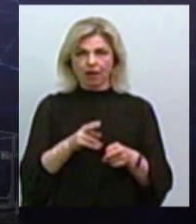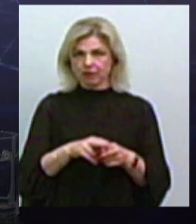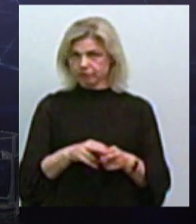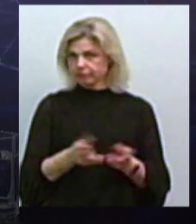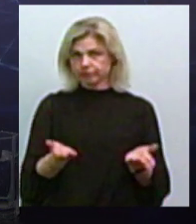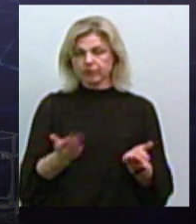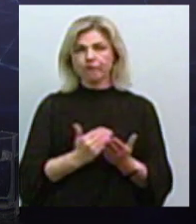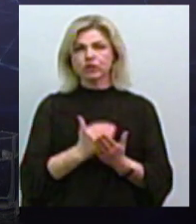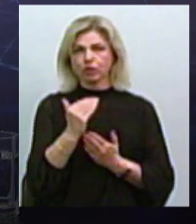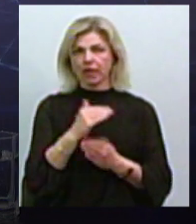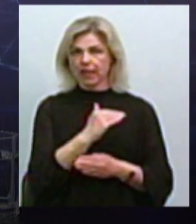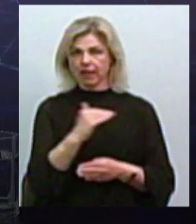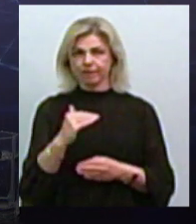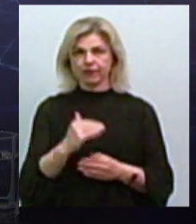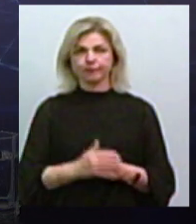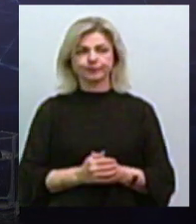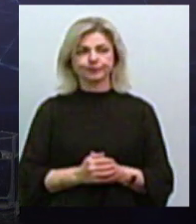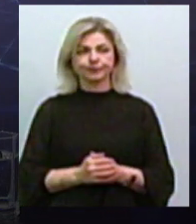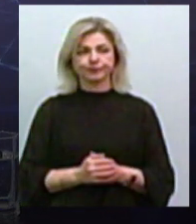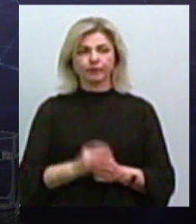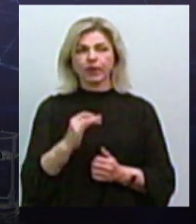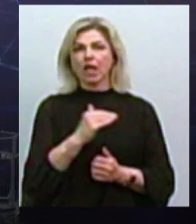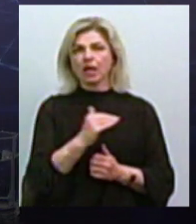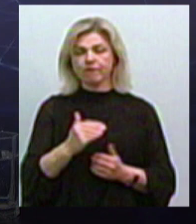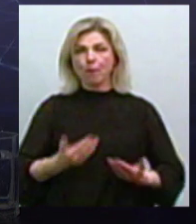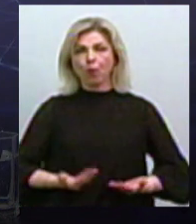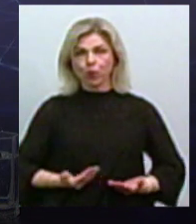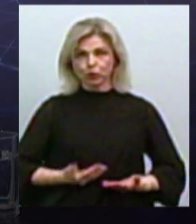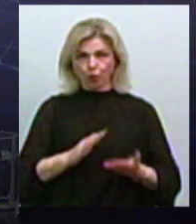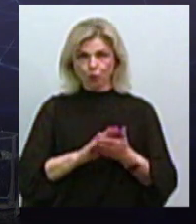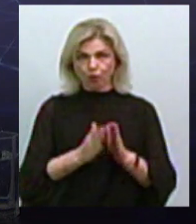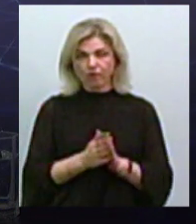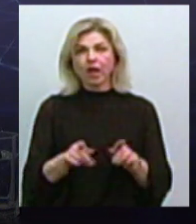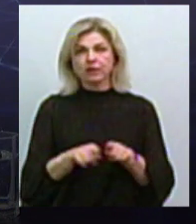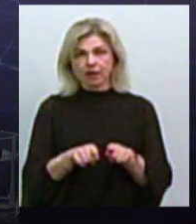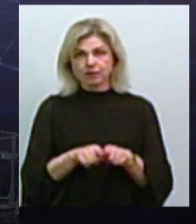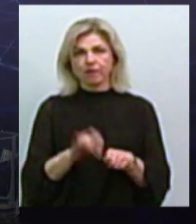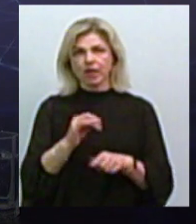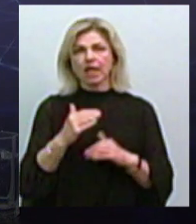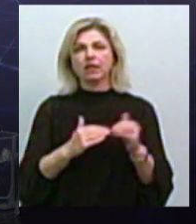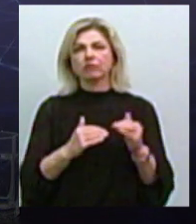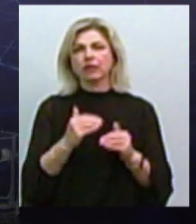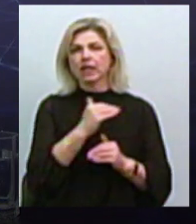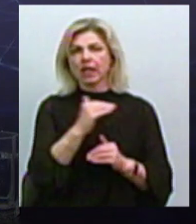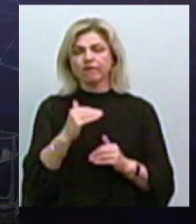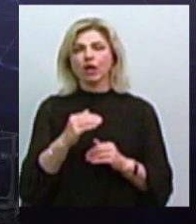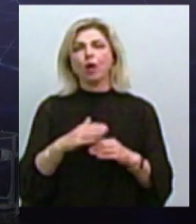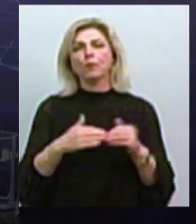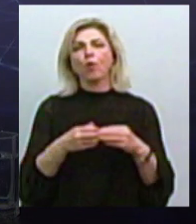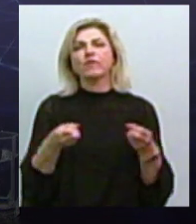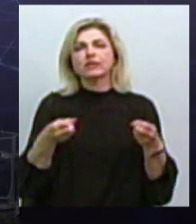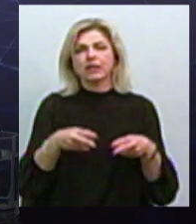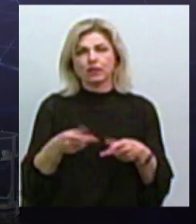достатньо високий рівень. І рівень як побутових умов, і так само рівень професійної підготовки.